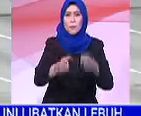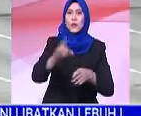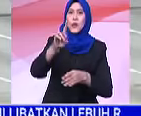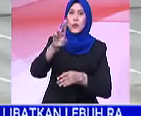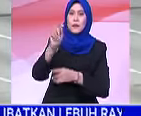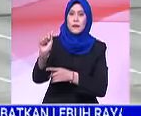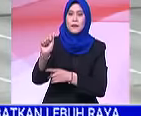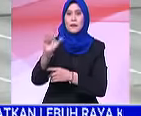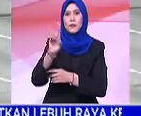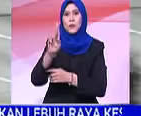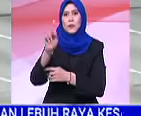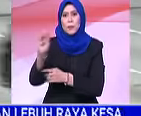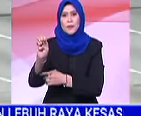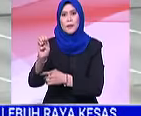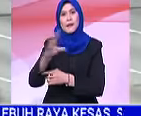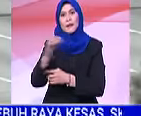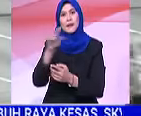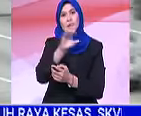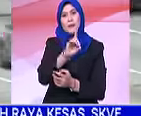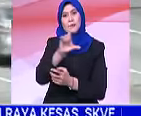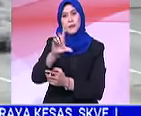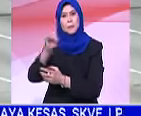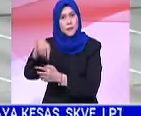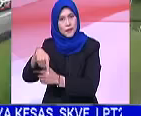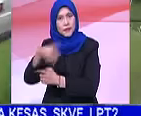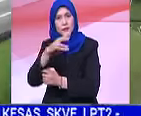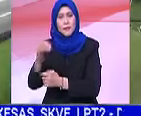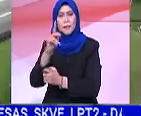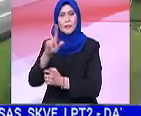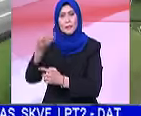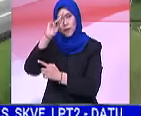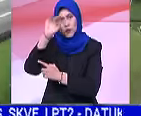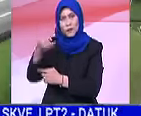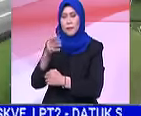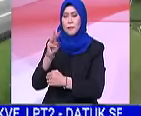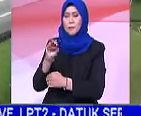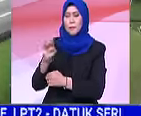Ulu Klang Duke, lebuh raya Damansara Puchong LDP dan lebuh raya KL Putrajaya Max.